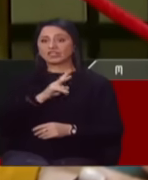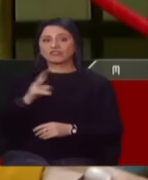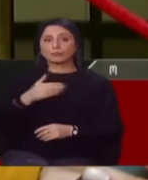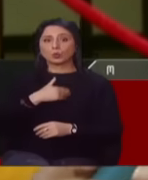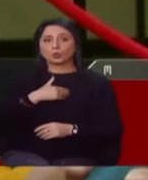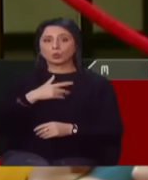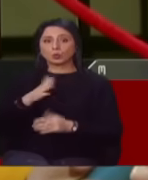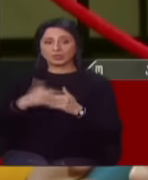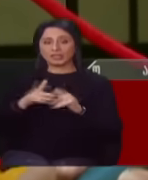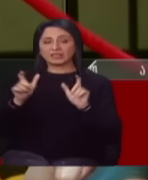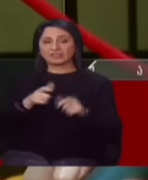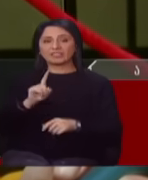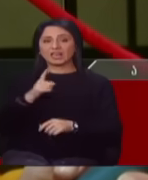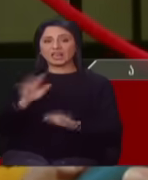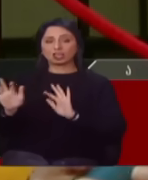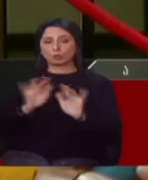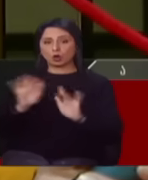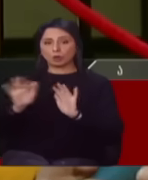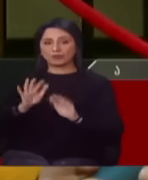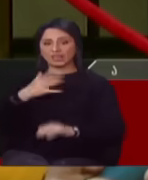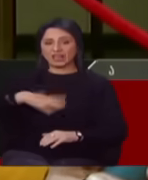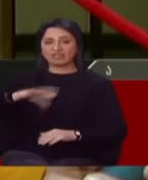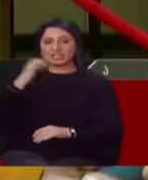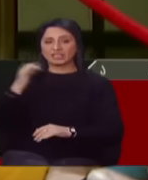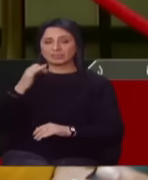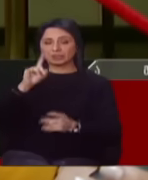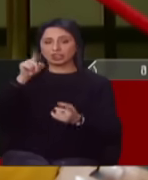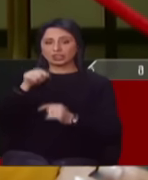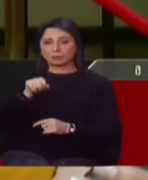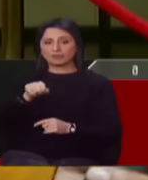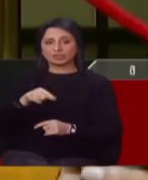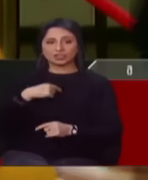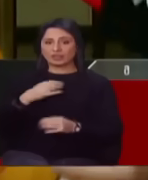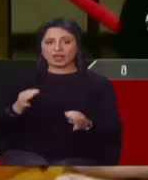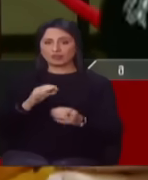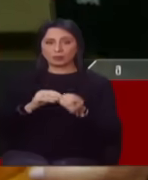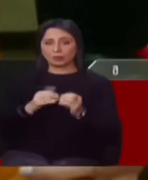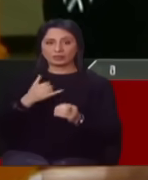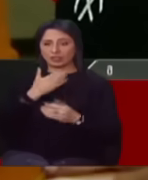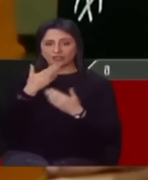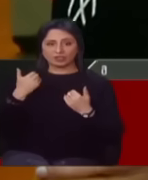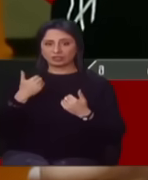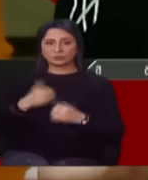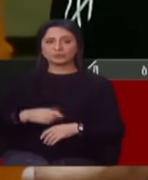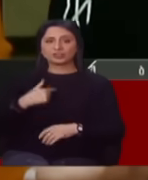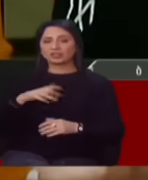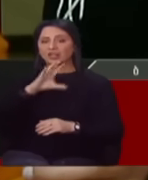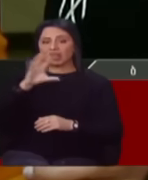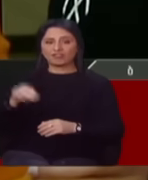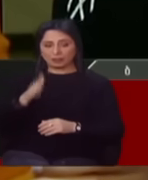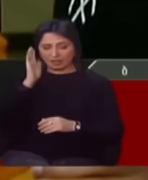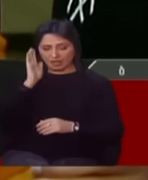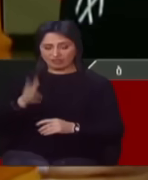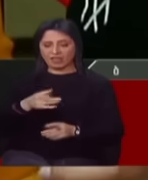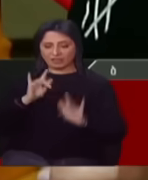უნდა დაასანქციონ იმისთვის, თუ რატომ მოქმედებს ქვეყნის ინტერესების შესაბამისად, ჩვენ არავითარი პრობლემა არ გაგვაჩნია. ჩვენ ყველაფერზე